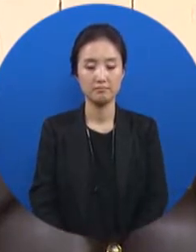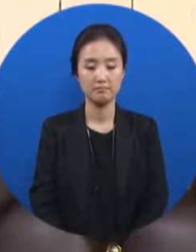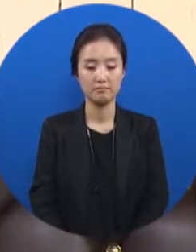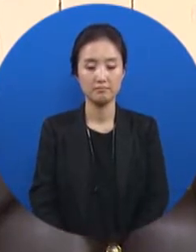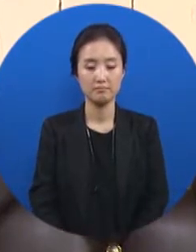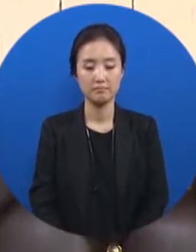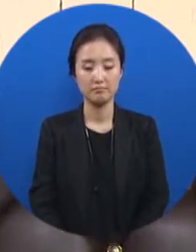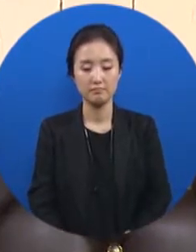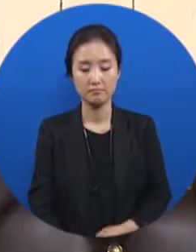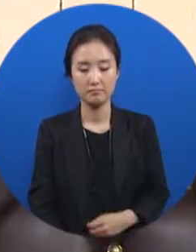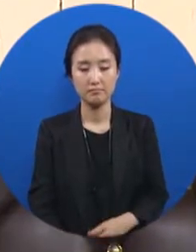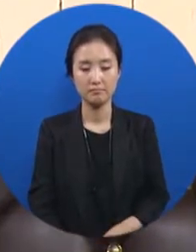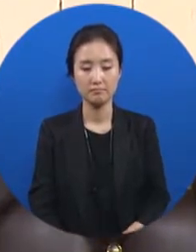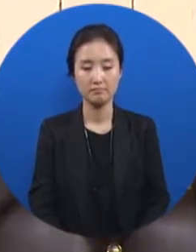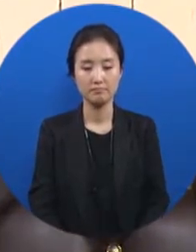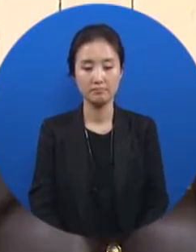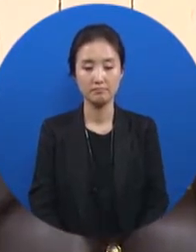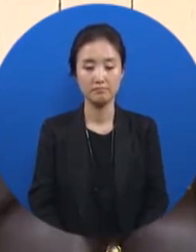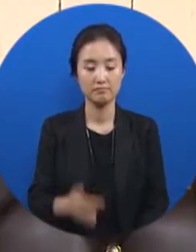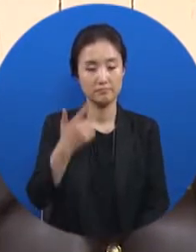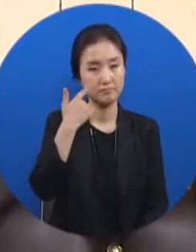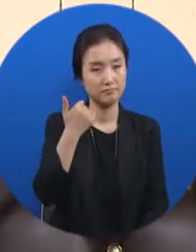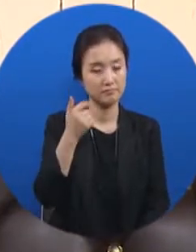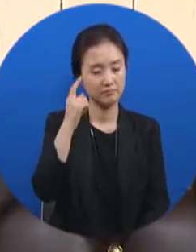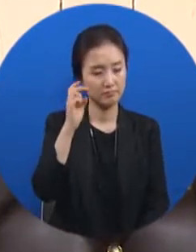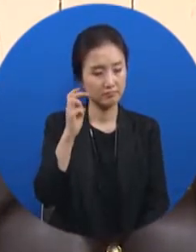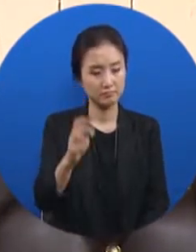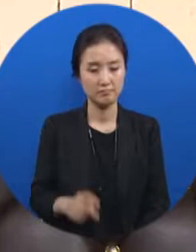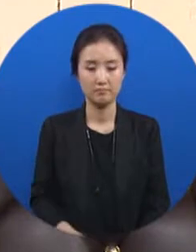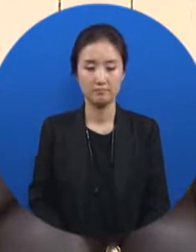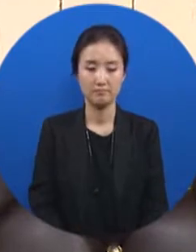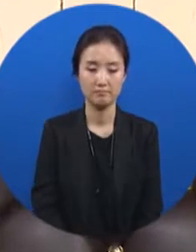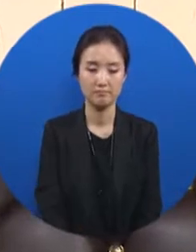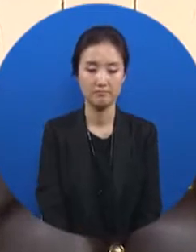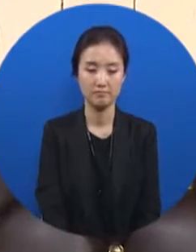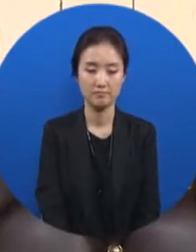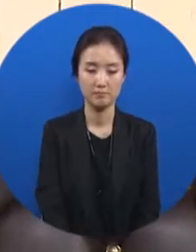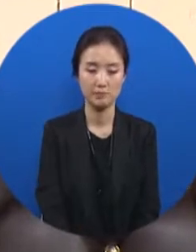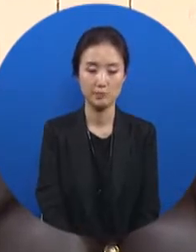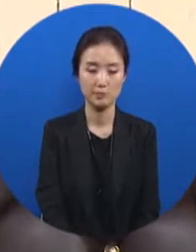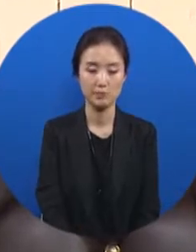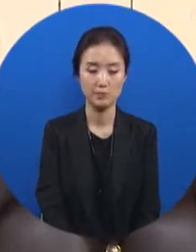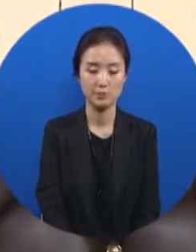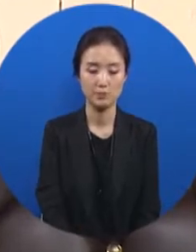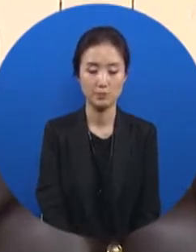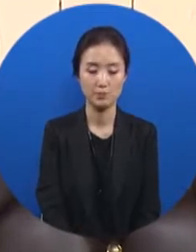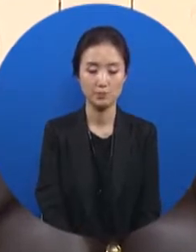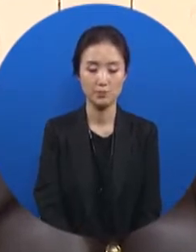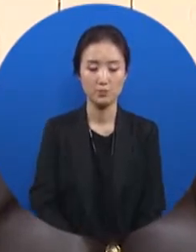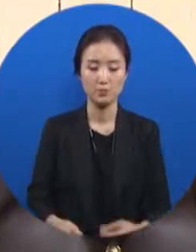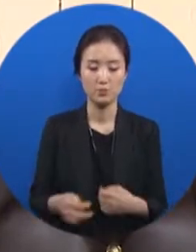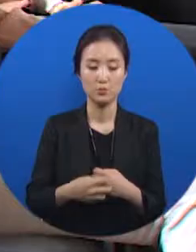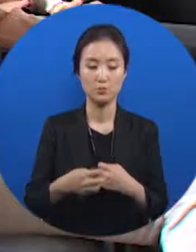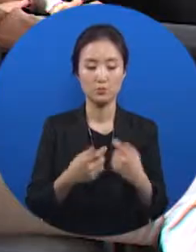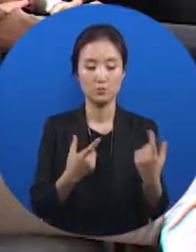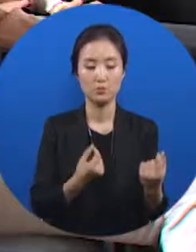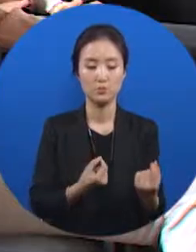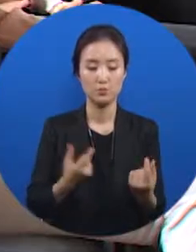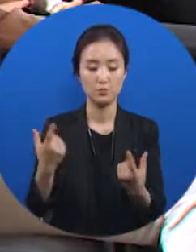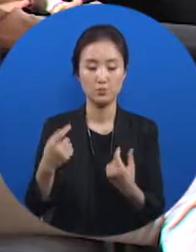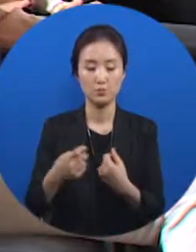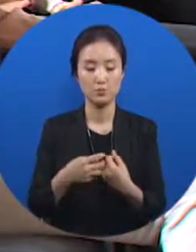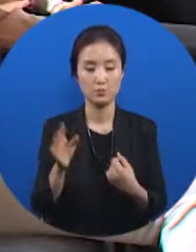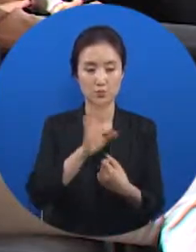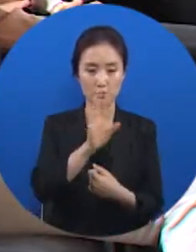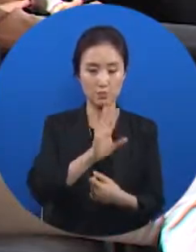그 9월 말 정도 됐을 거예요. 이제 병원을 같이 가자. 너무 아파서 쓰러지시니까. 저희 아버지는 병원을 안 가시는